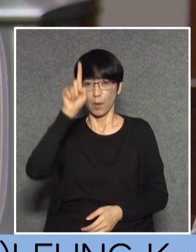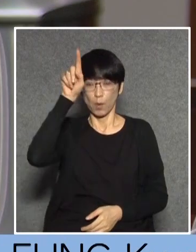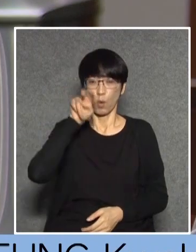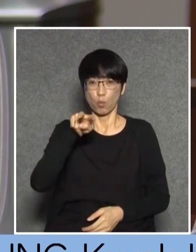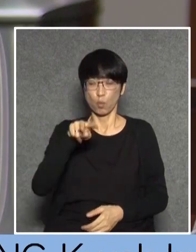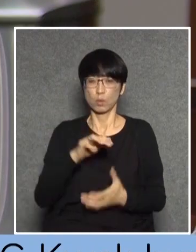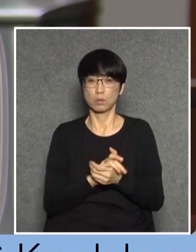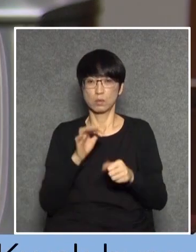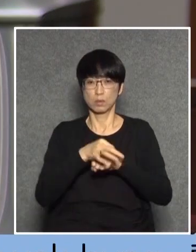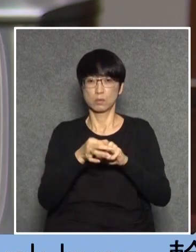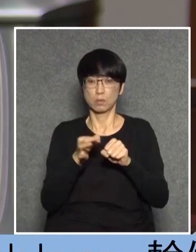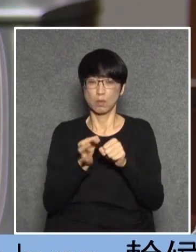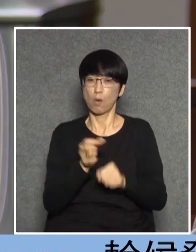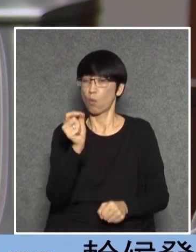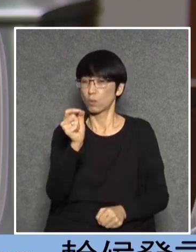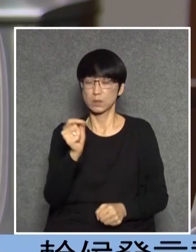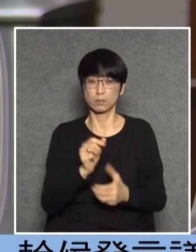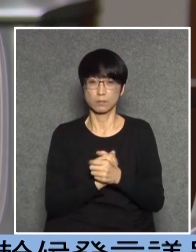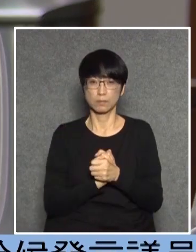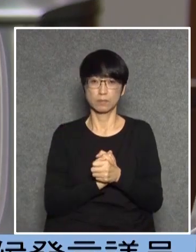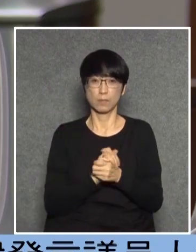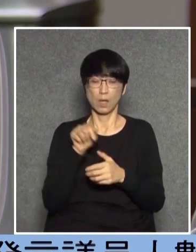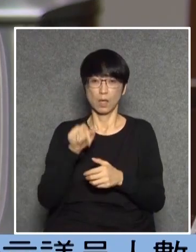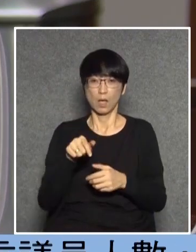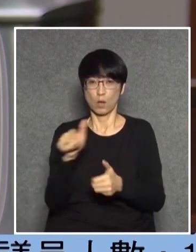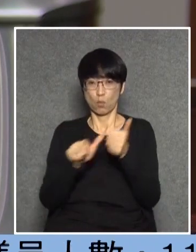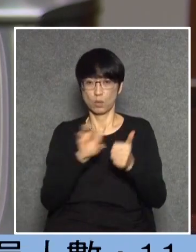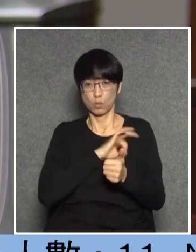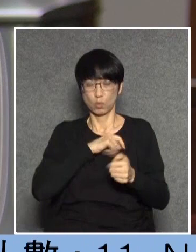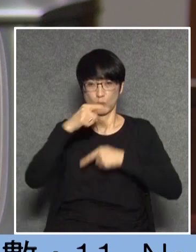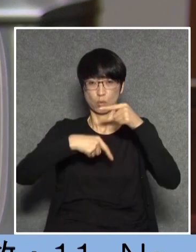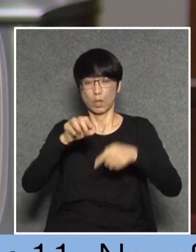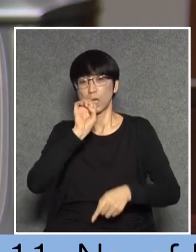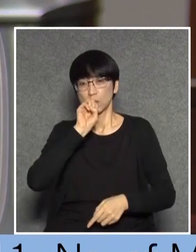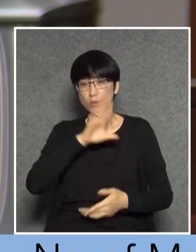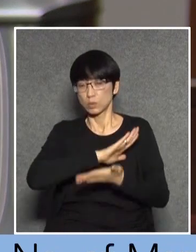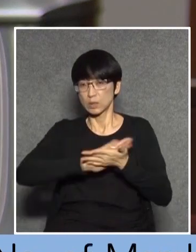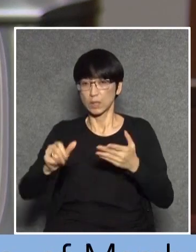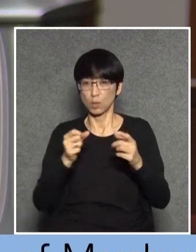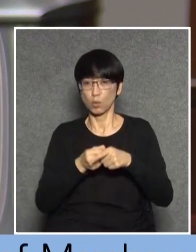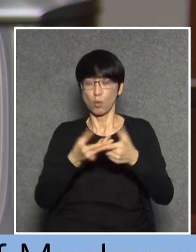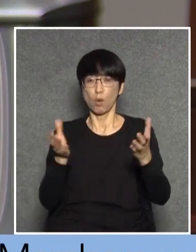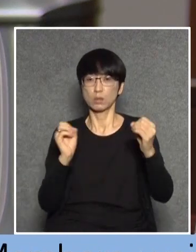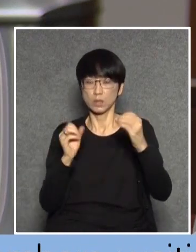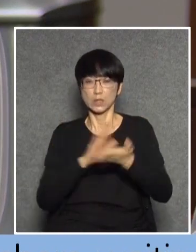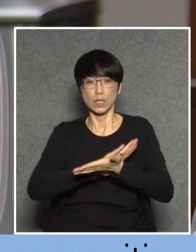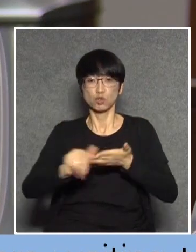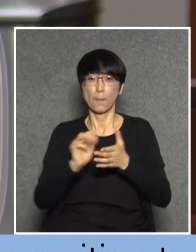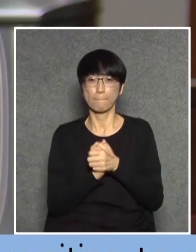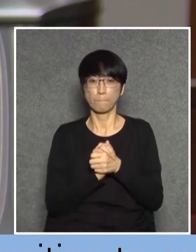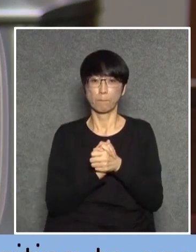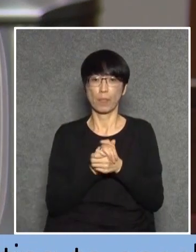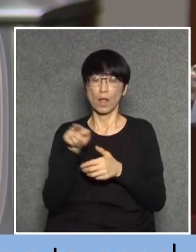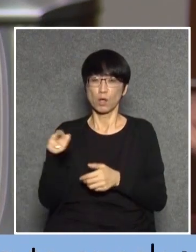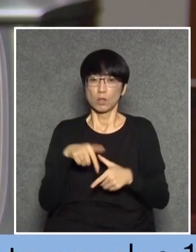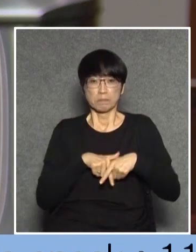用嘅国家系寥寥可数。我哋喺个账委会里边讲得清清楚楚，喺个公开聆讯嗰度，系嘛？佢竟然夠